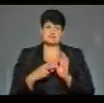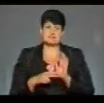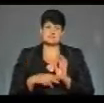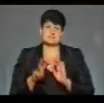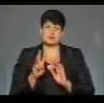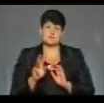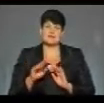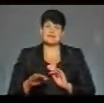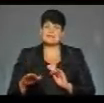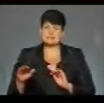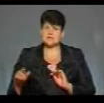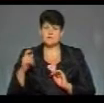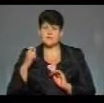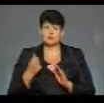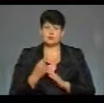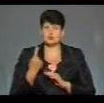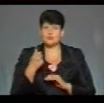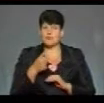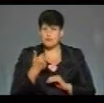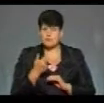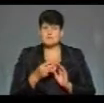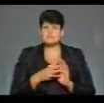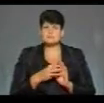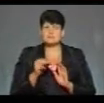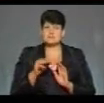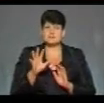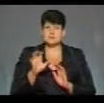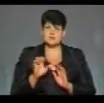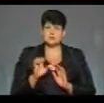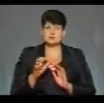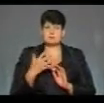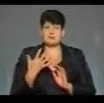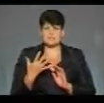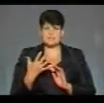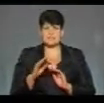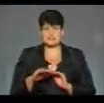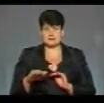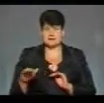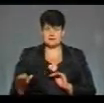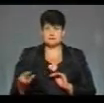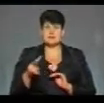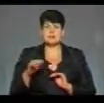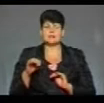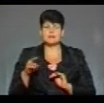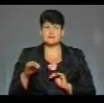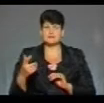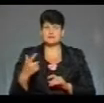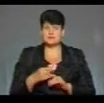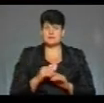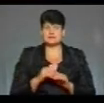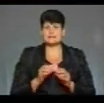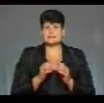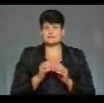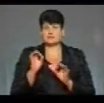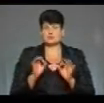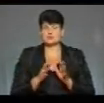4373 дітям віком до року із 8505 таких дітей. За липень вакцинували на 10%